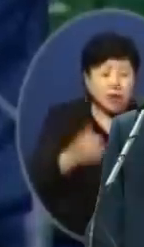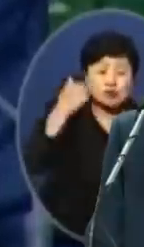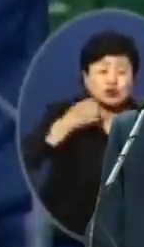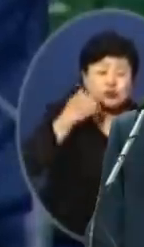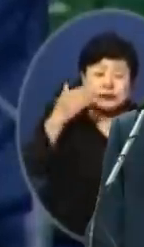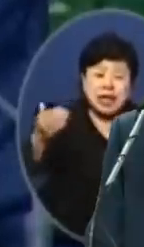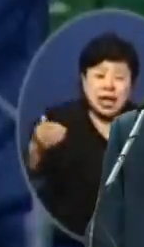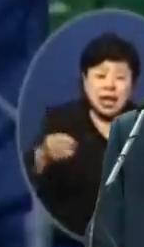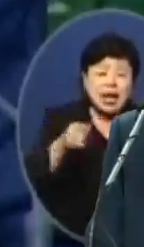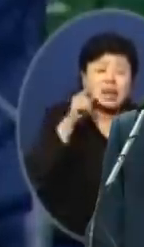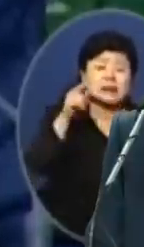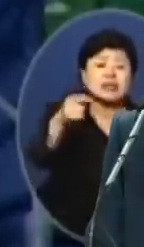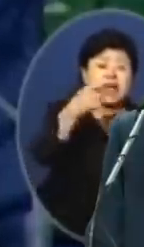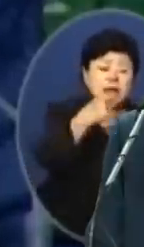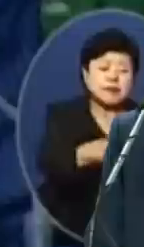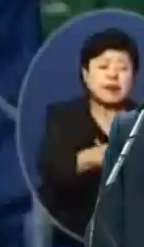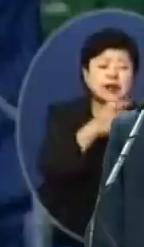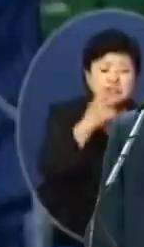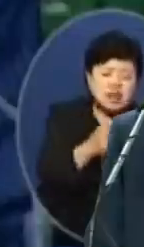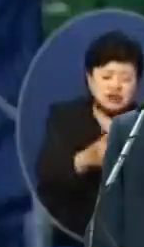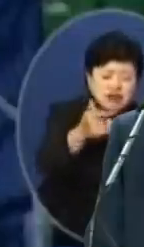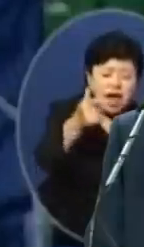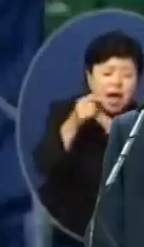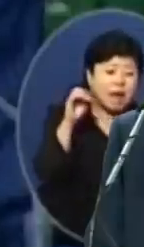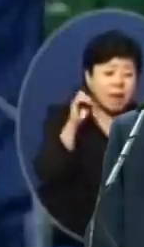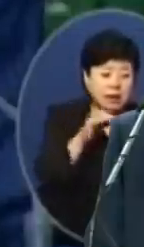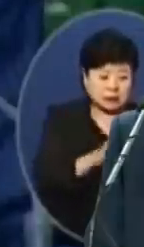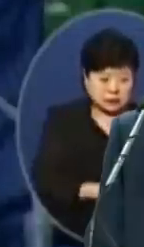누굽니까? 내가 핍박하는 예수라.